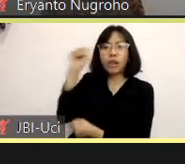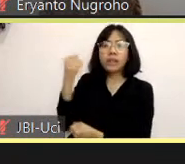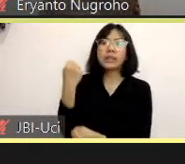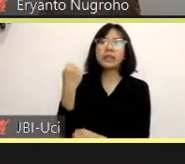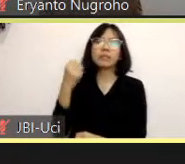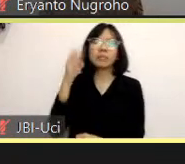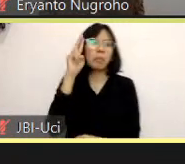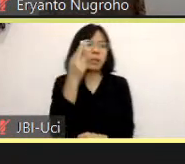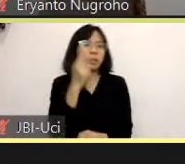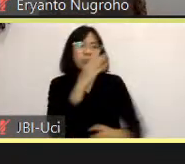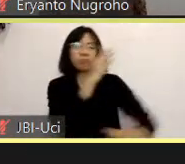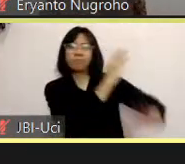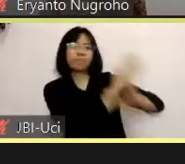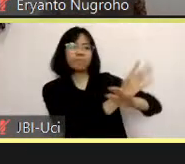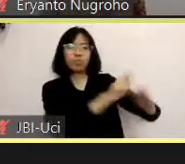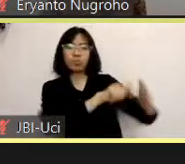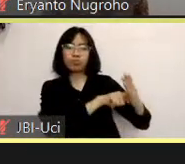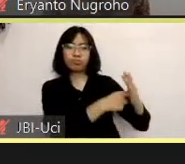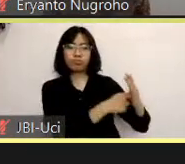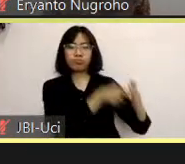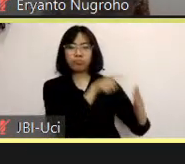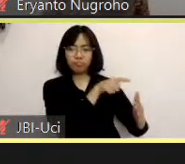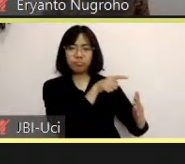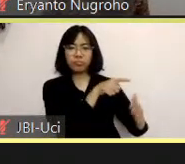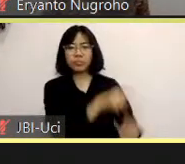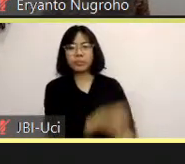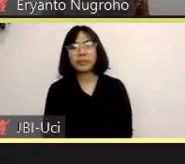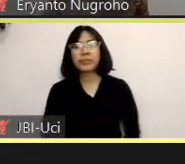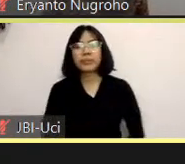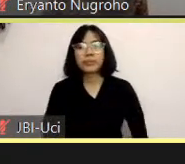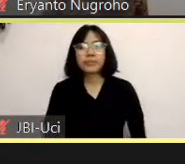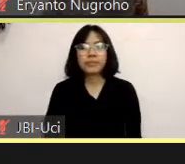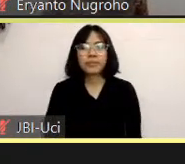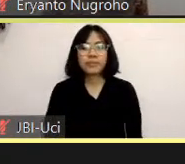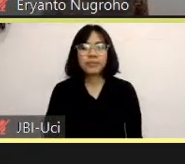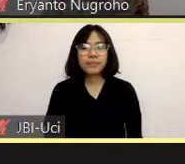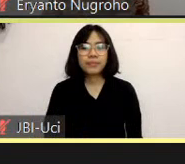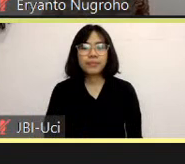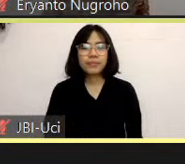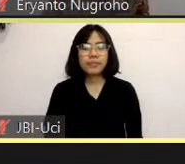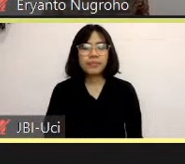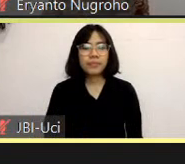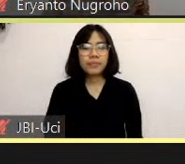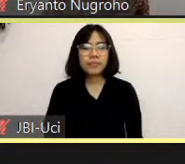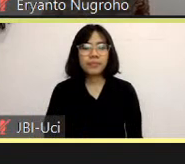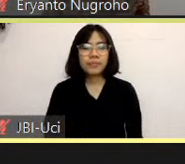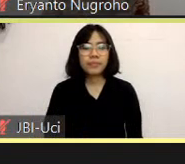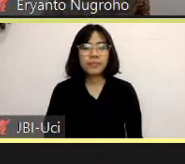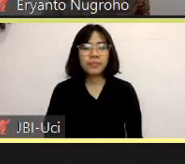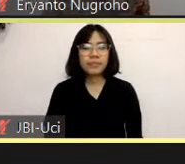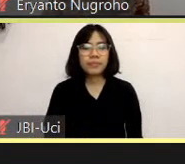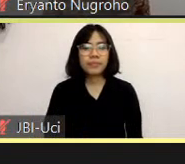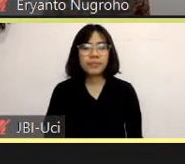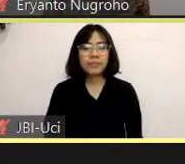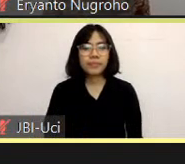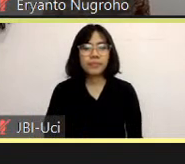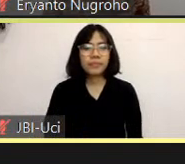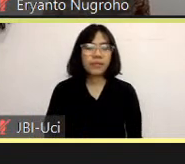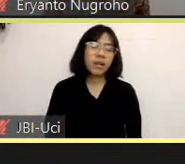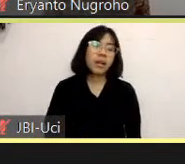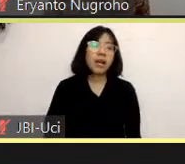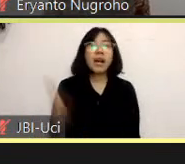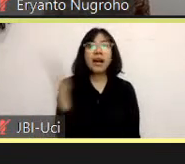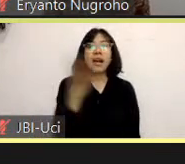saat ini, pemerintah incumbent. Ya. Dan pertanyaan yang ingin saya membahas hari ini